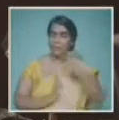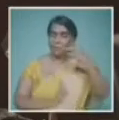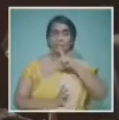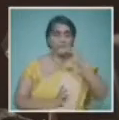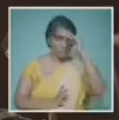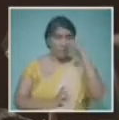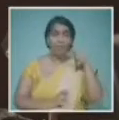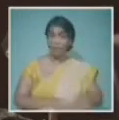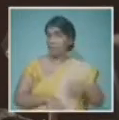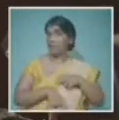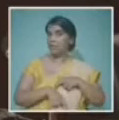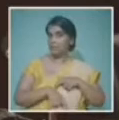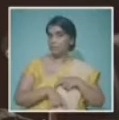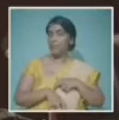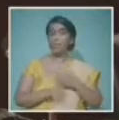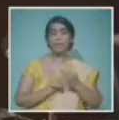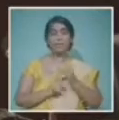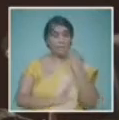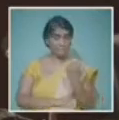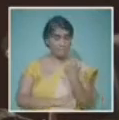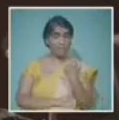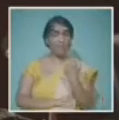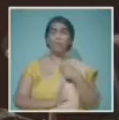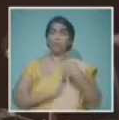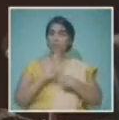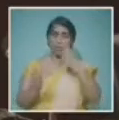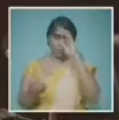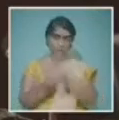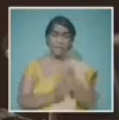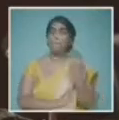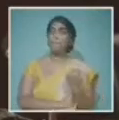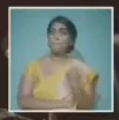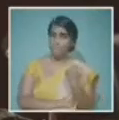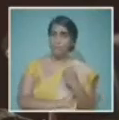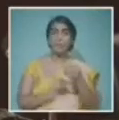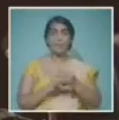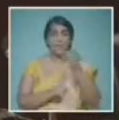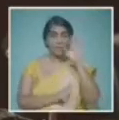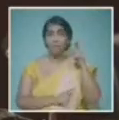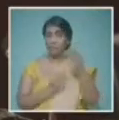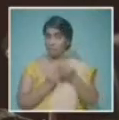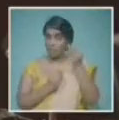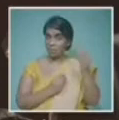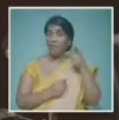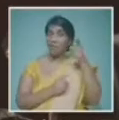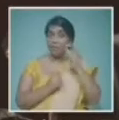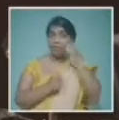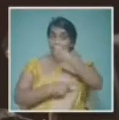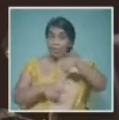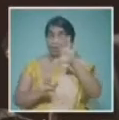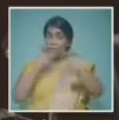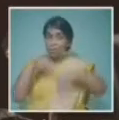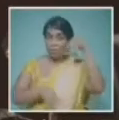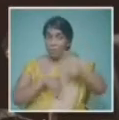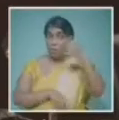කතානායකතුමනි මේ වෙලාවේ විදායක බලය රටේ ආරක්ෂාව පිළිබඳ බලය ජනාධිපතිවරයාට ලැබෙන්නේ ඔහු ජනතාව විසින් තෝරාපත්